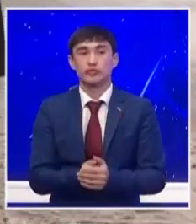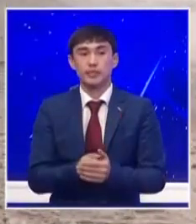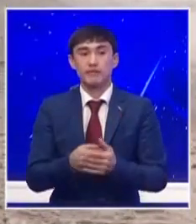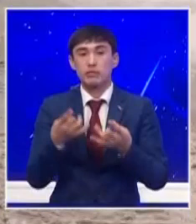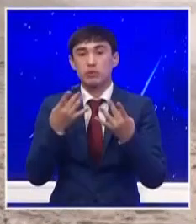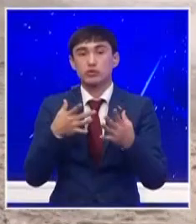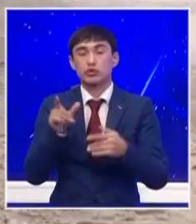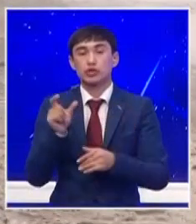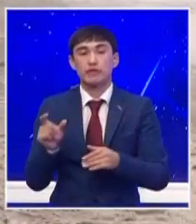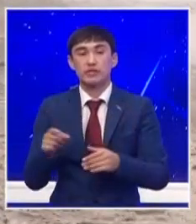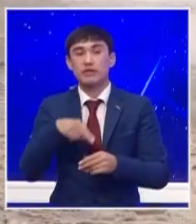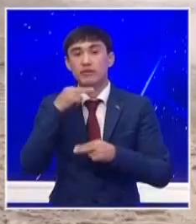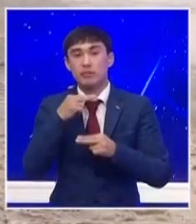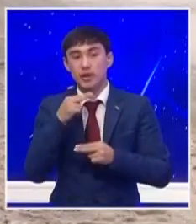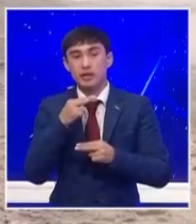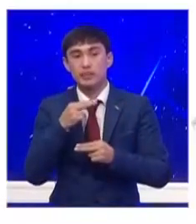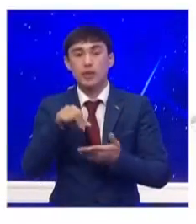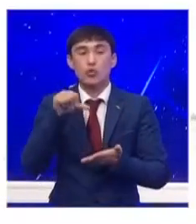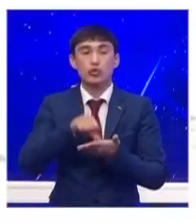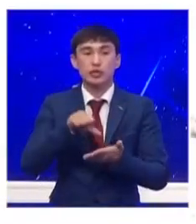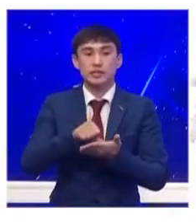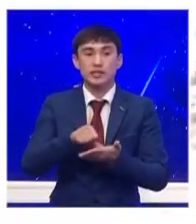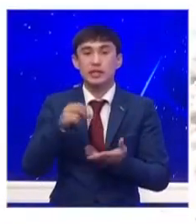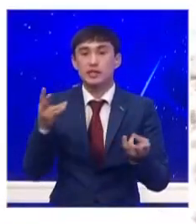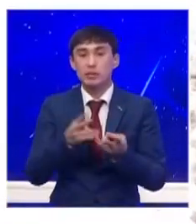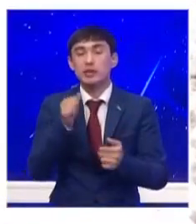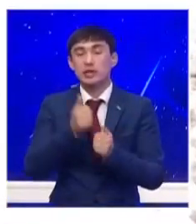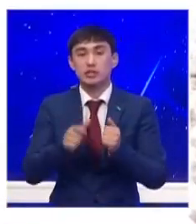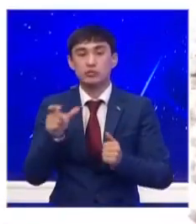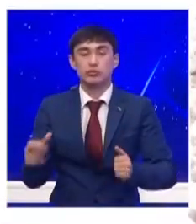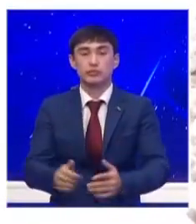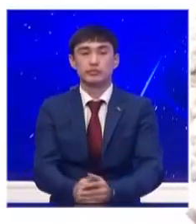ведь простое человеческое внимание и участие необходимо